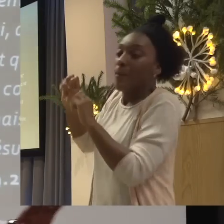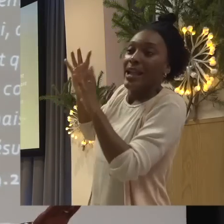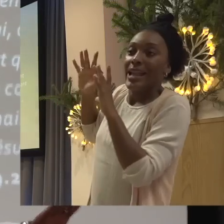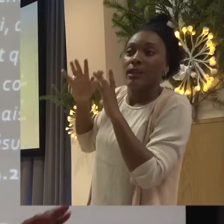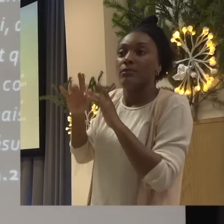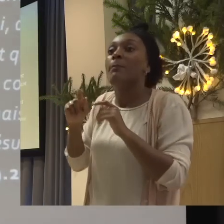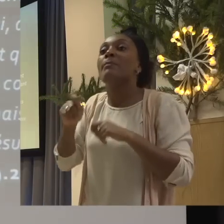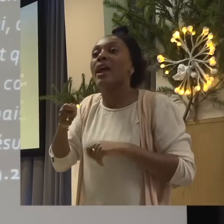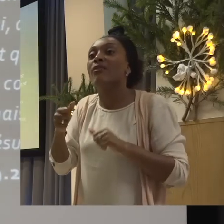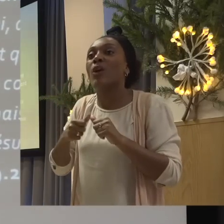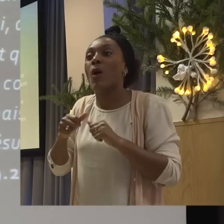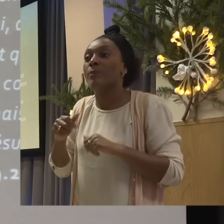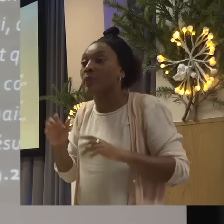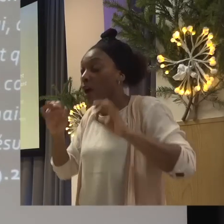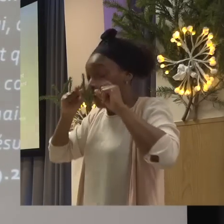Non.